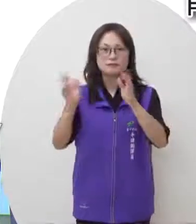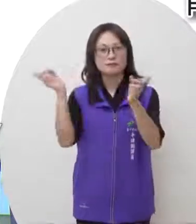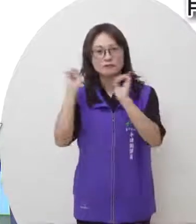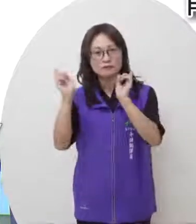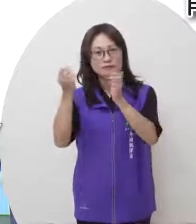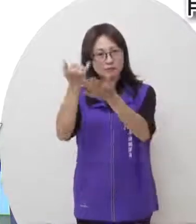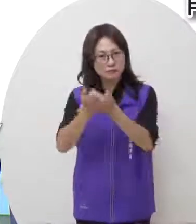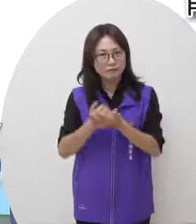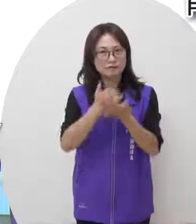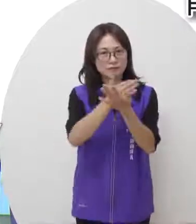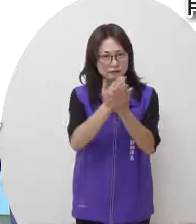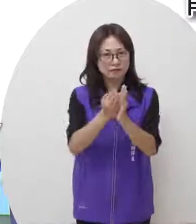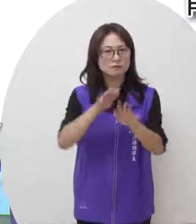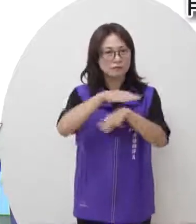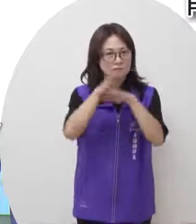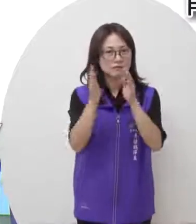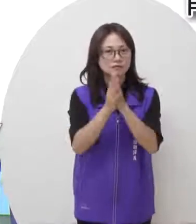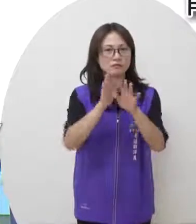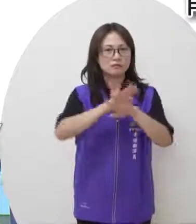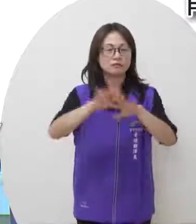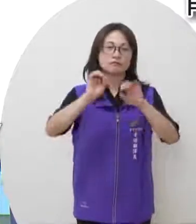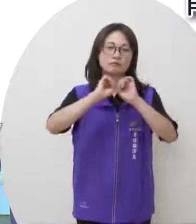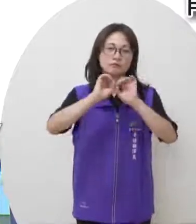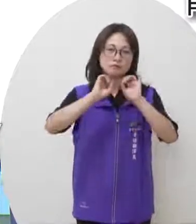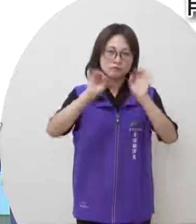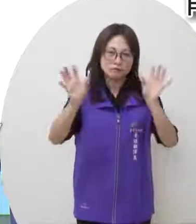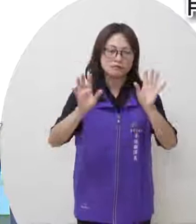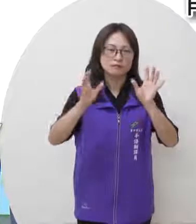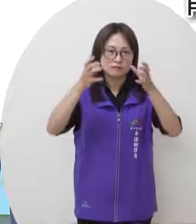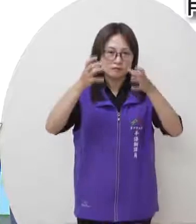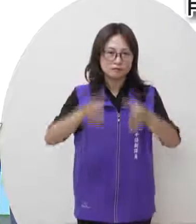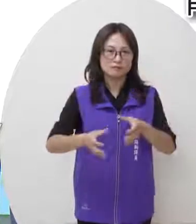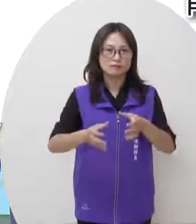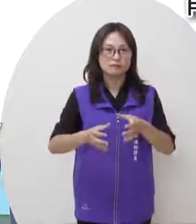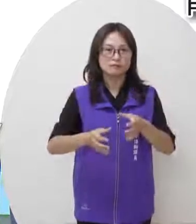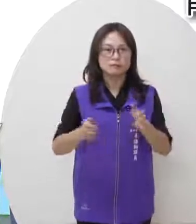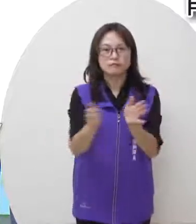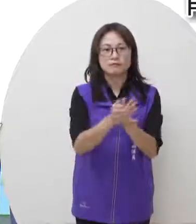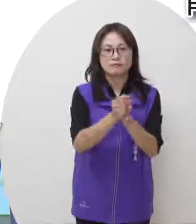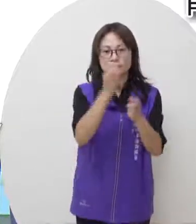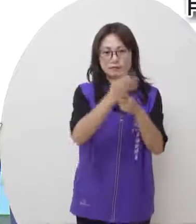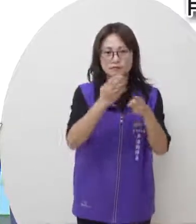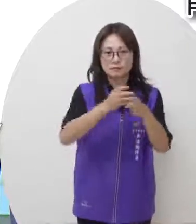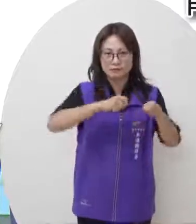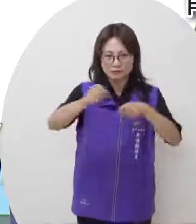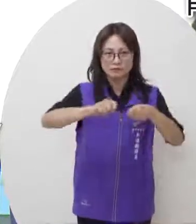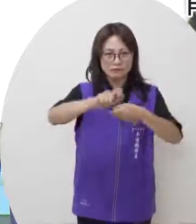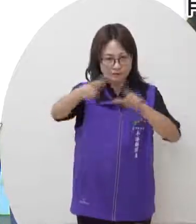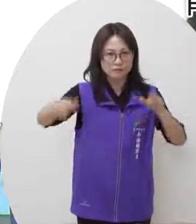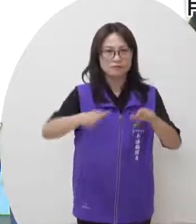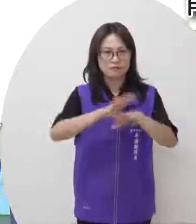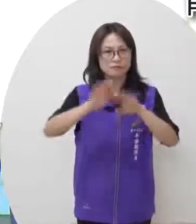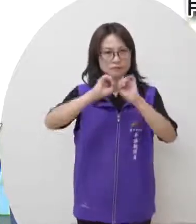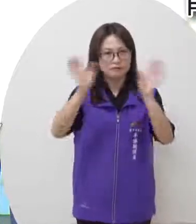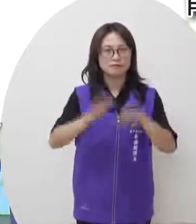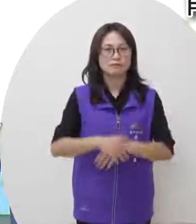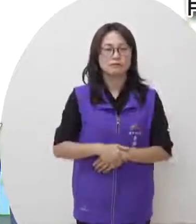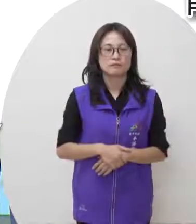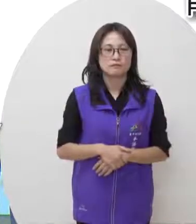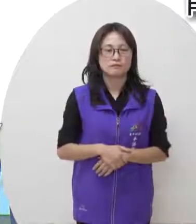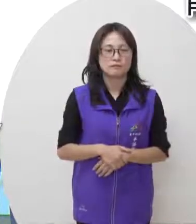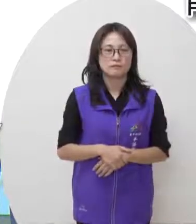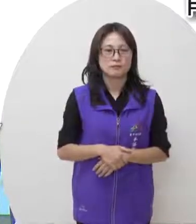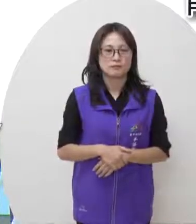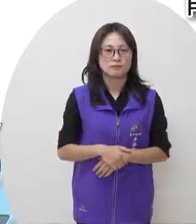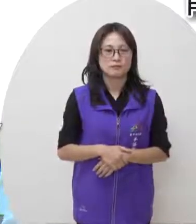众，我们可以逐步的推出不同的相关这些乘车的方案，那民众就可以视自己的使用需求